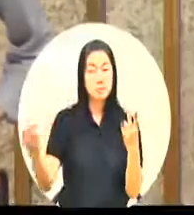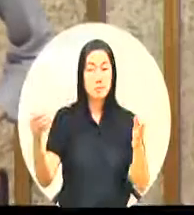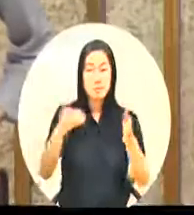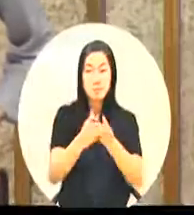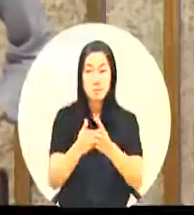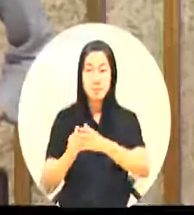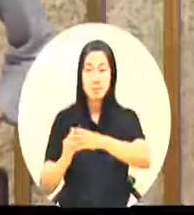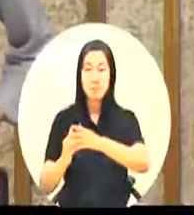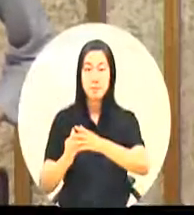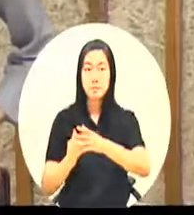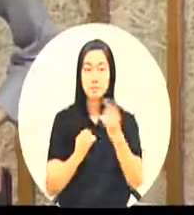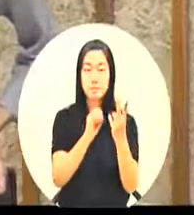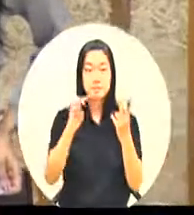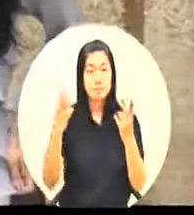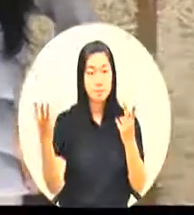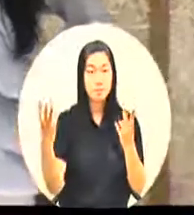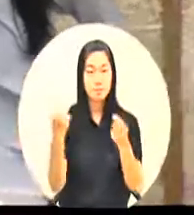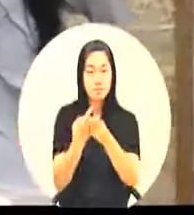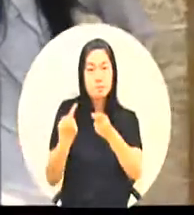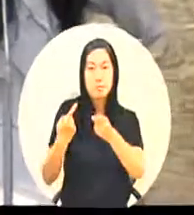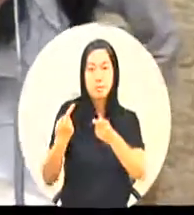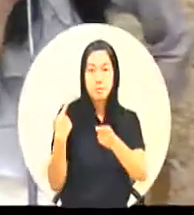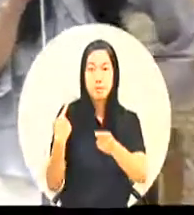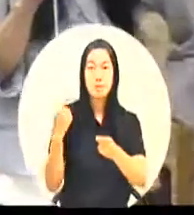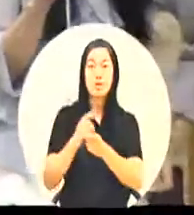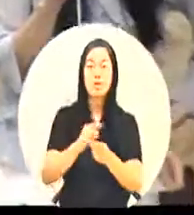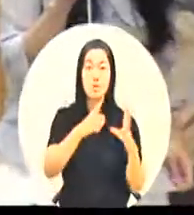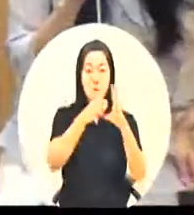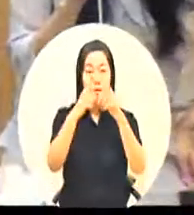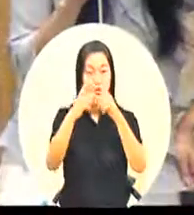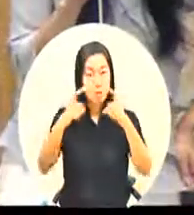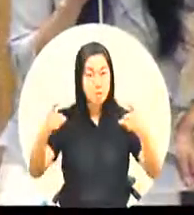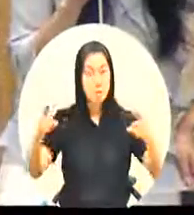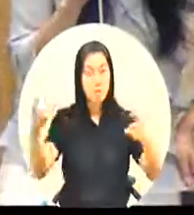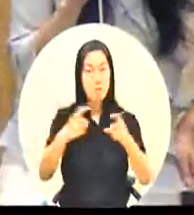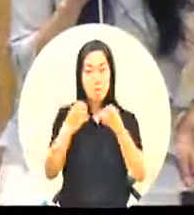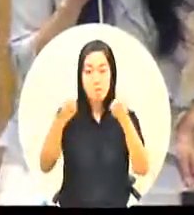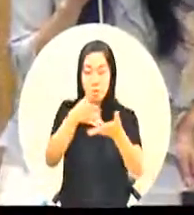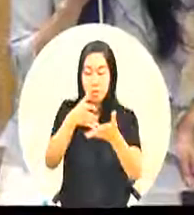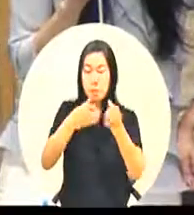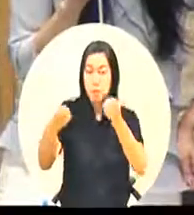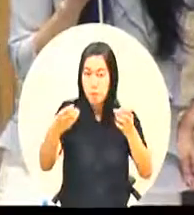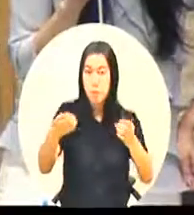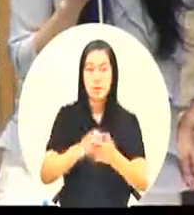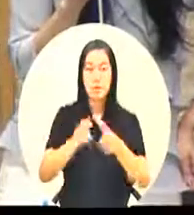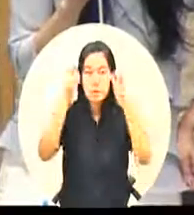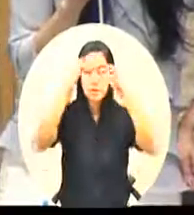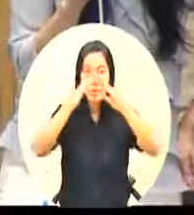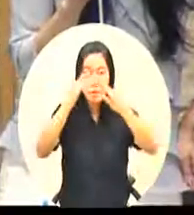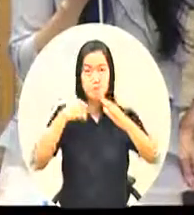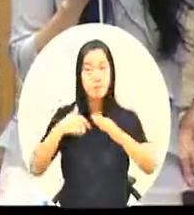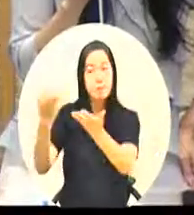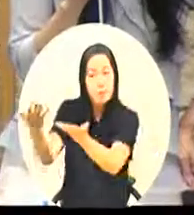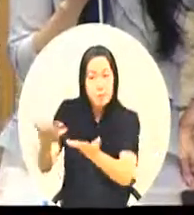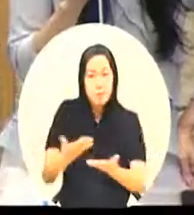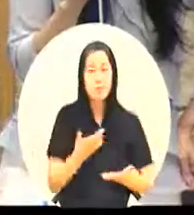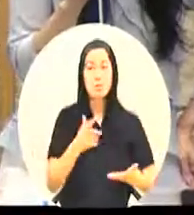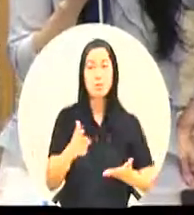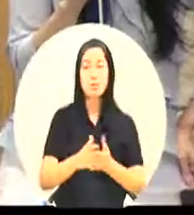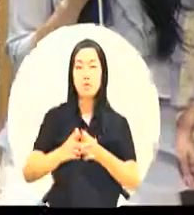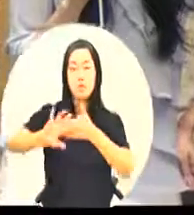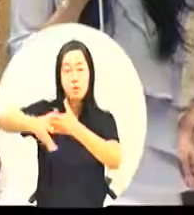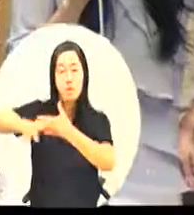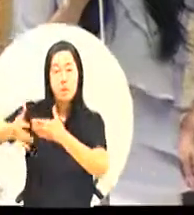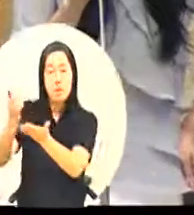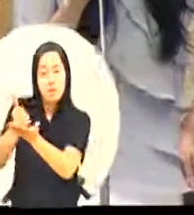2013的亚太城市高峰会，到去年的全球港湾城市论坛哦，其实我们高雄已经有很充足这个接待国际的一个经验跟自